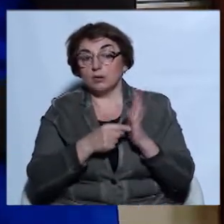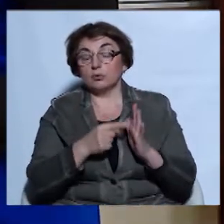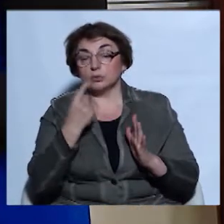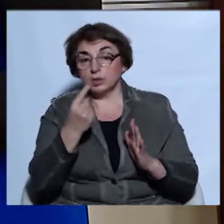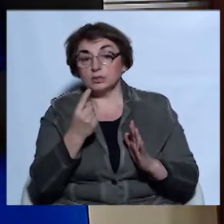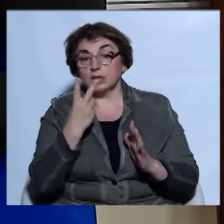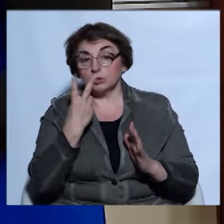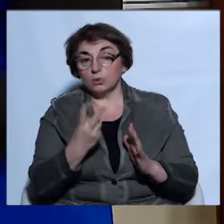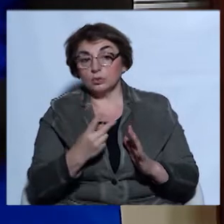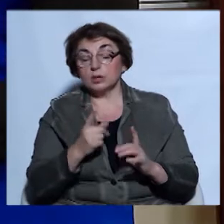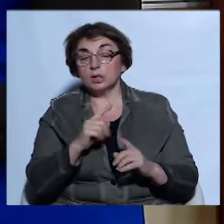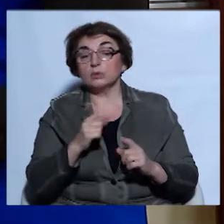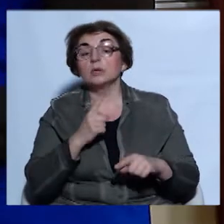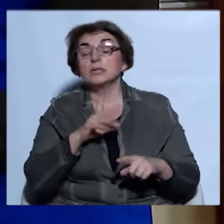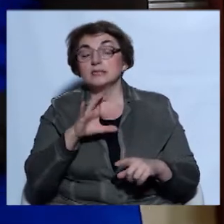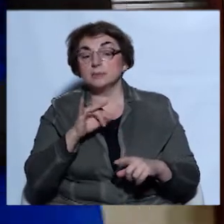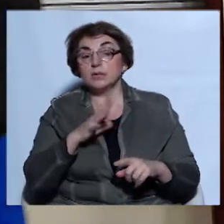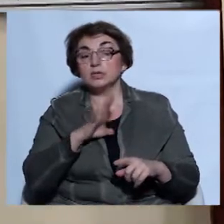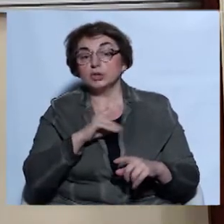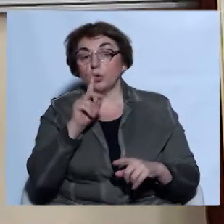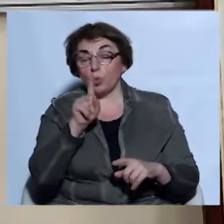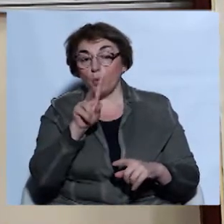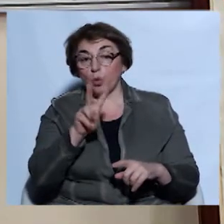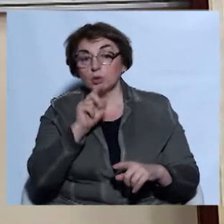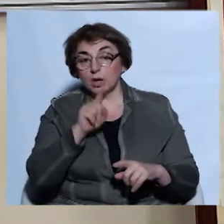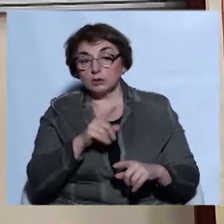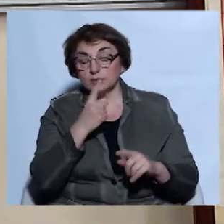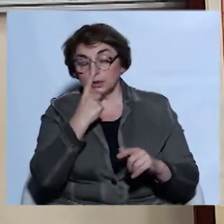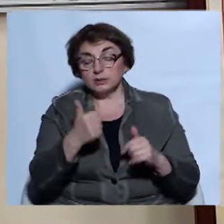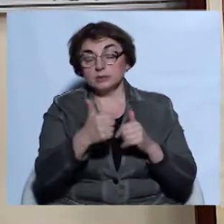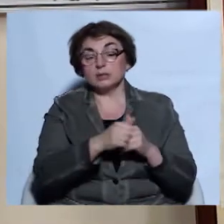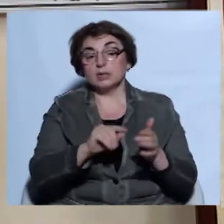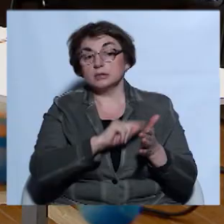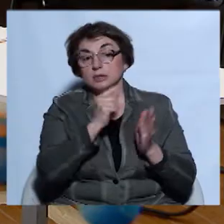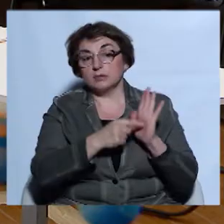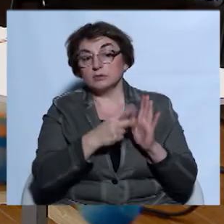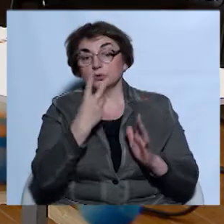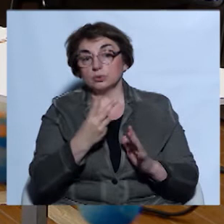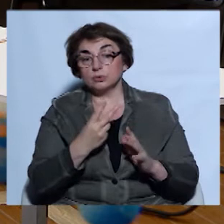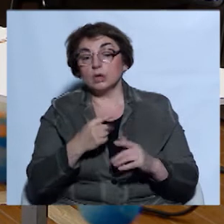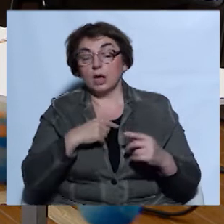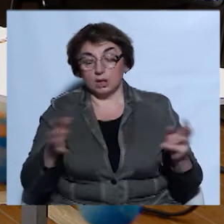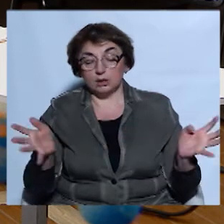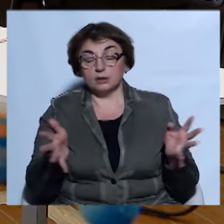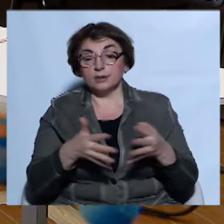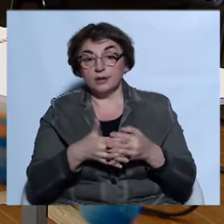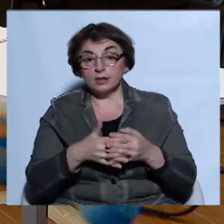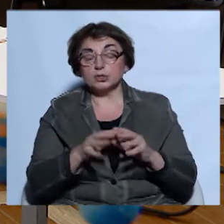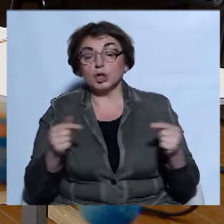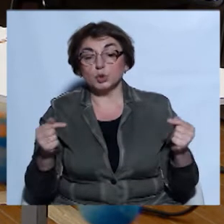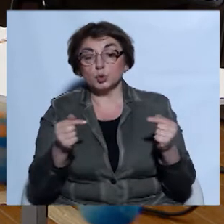ორი გავყოთ ერთზე არის ორი. რადგან სპილენძი გამიხდა ორი ატომი, წინაც დავწერ ორს.